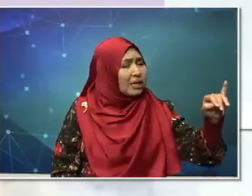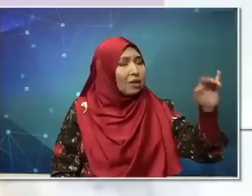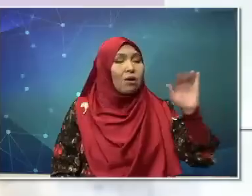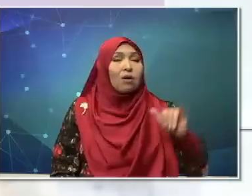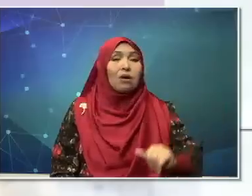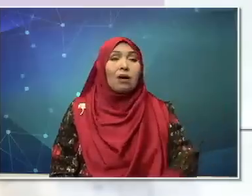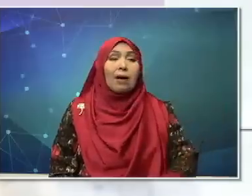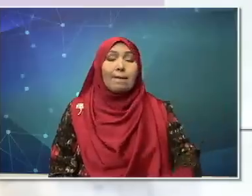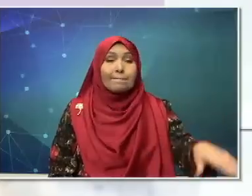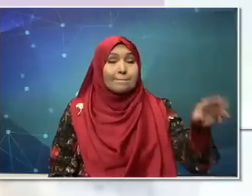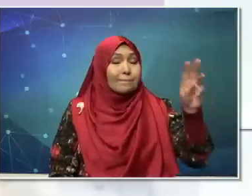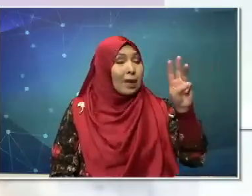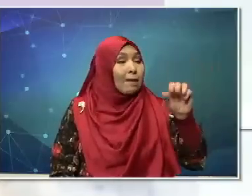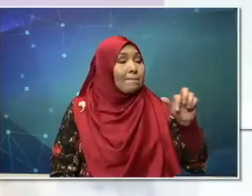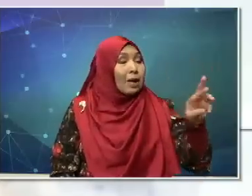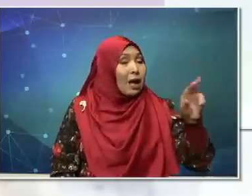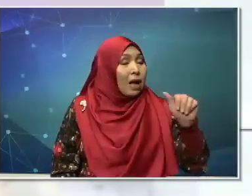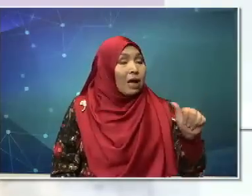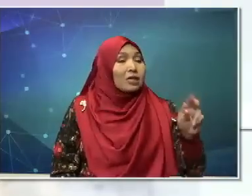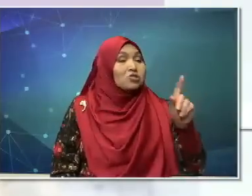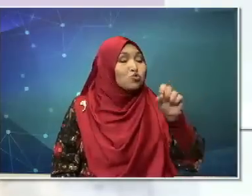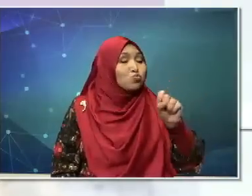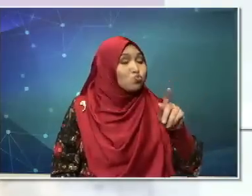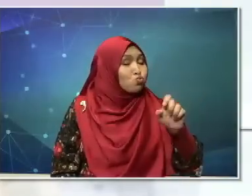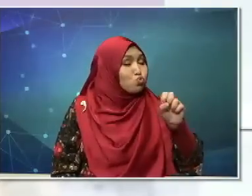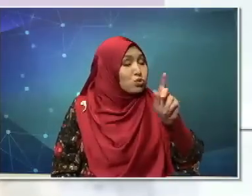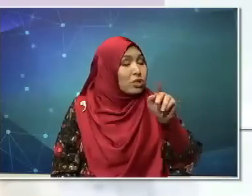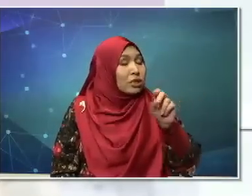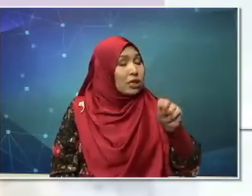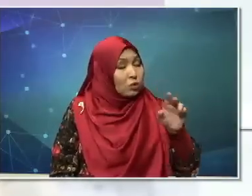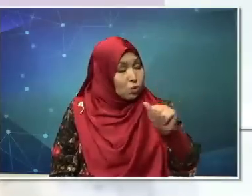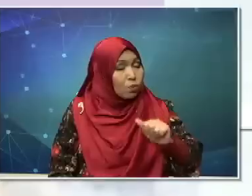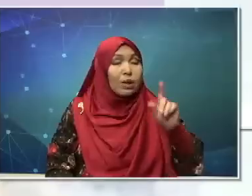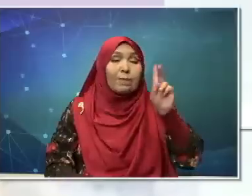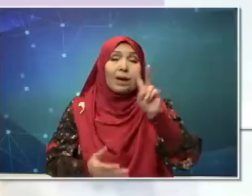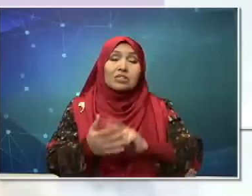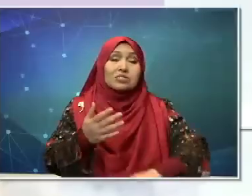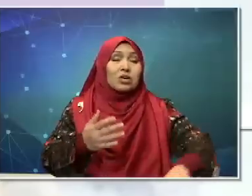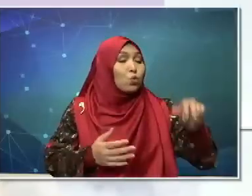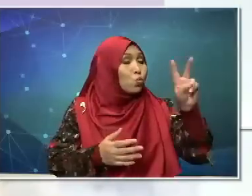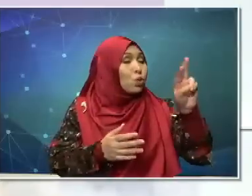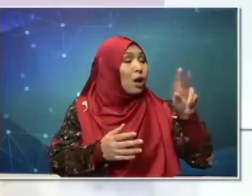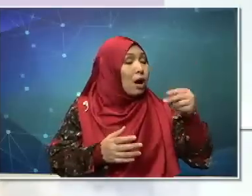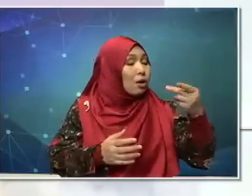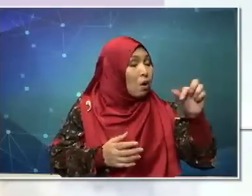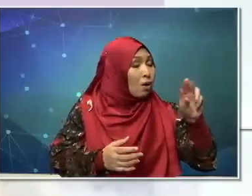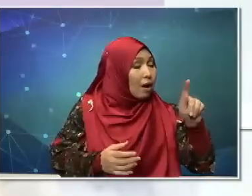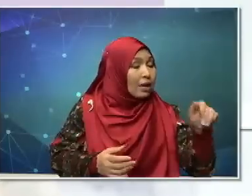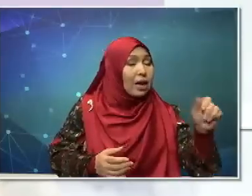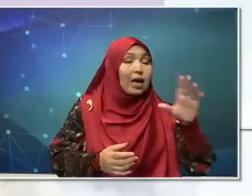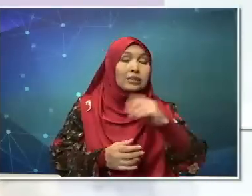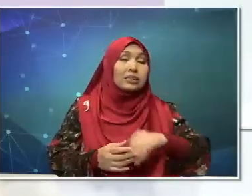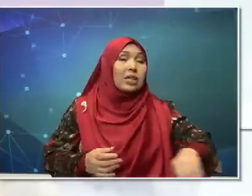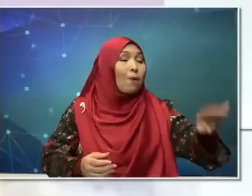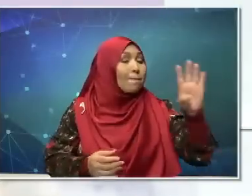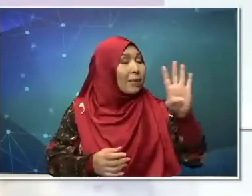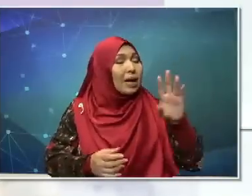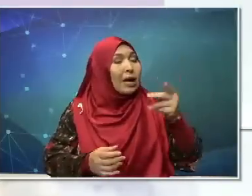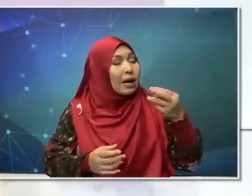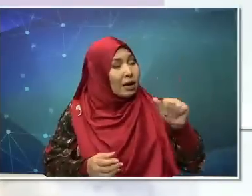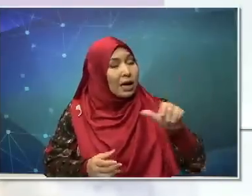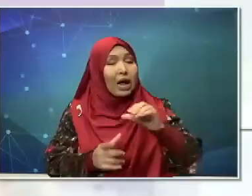mind.map Adik lissukun boleh Bachir dua harakat atau empat harakat ataupun 66